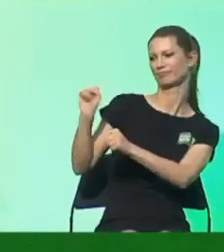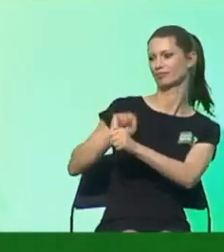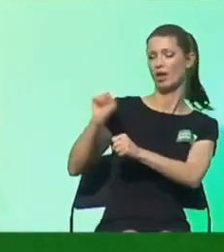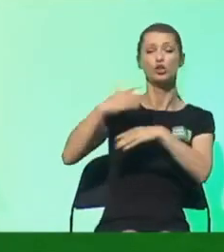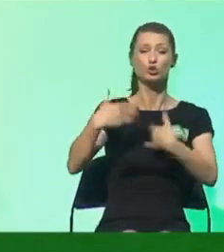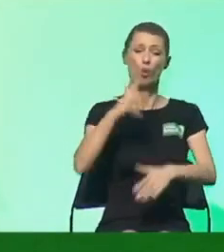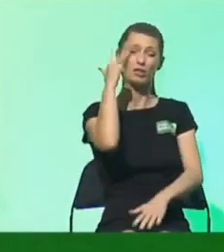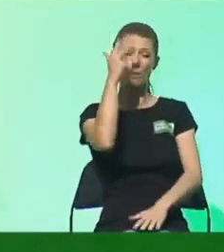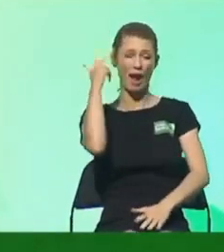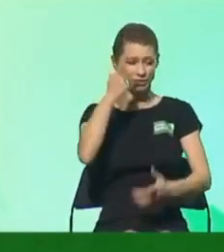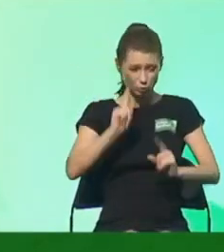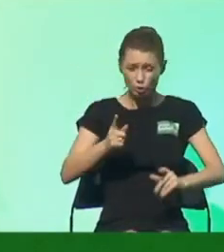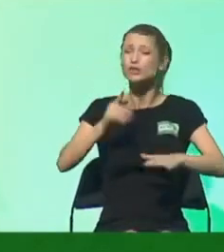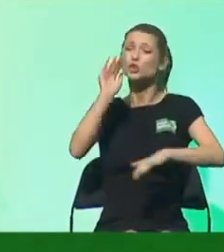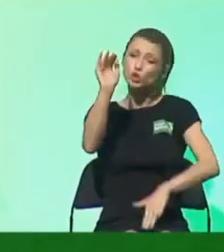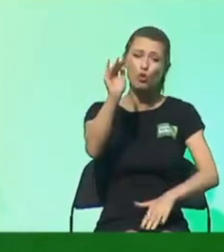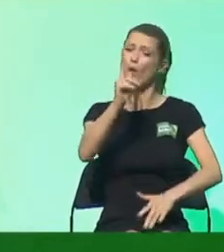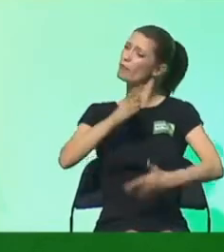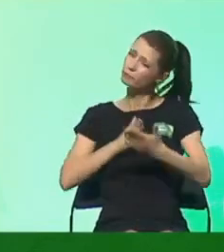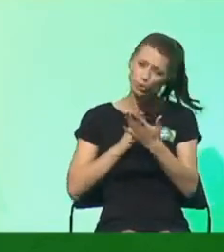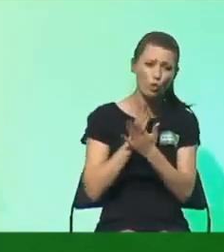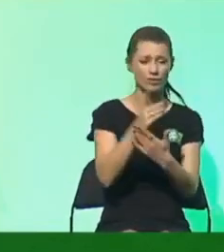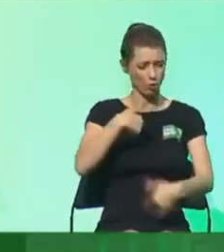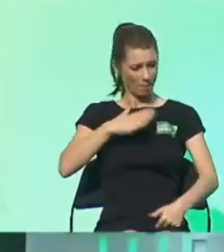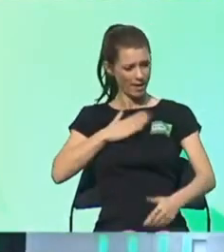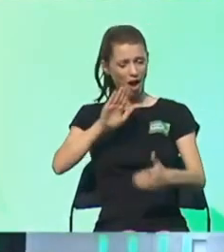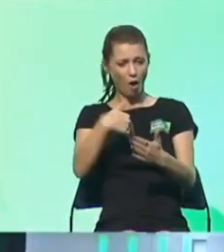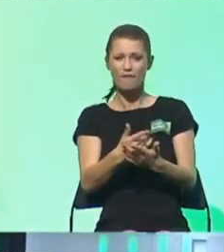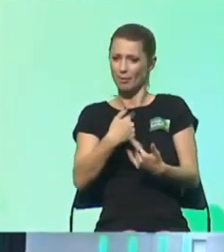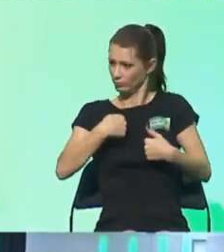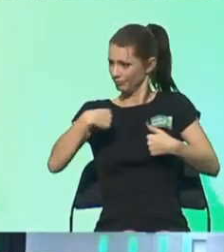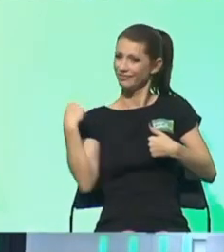Zukunft hat. Auch das ist unsere Aufgabe als Grüne.